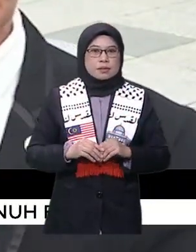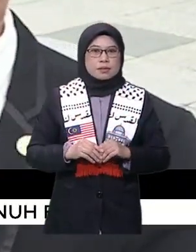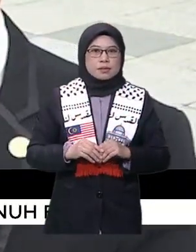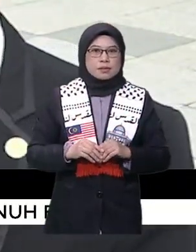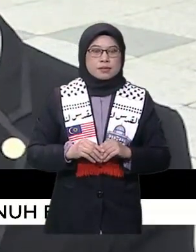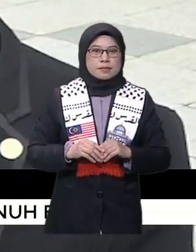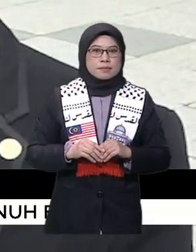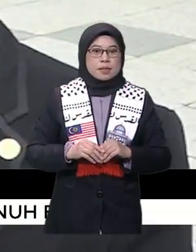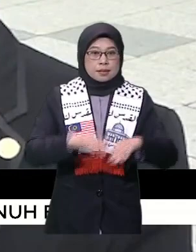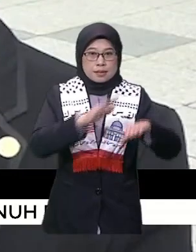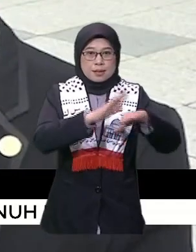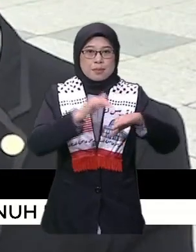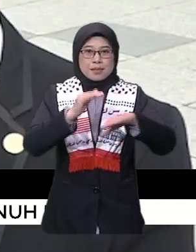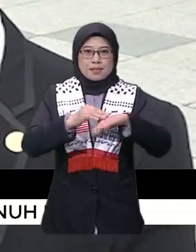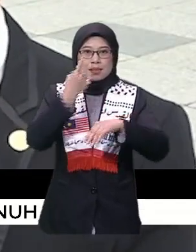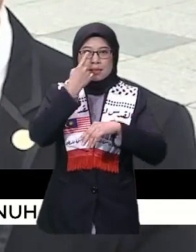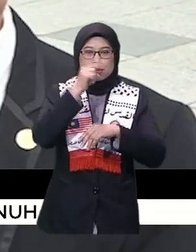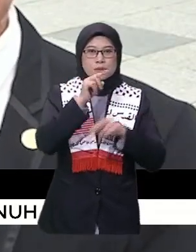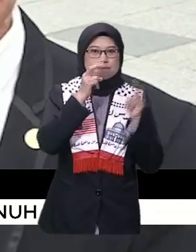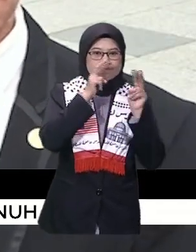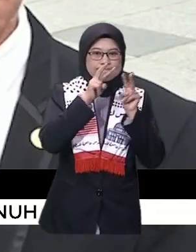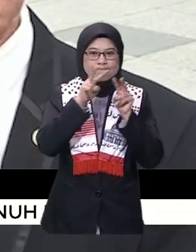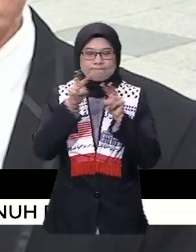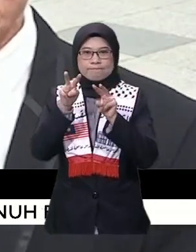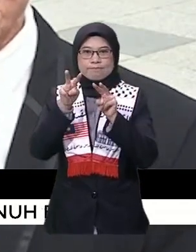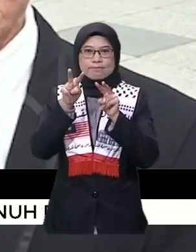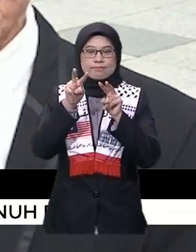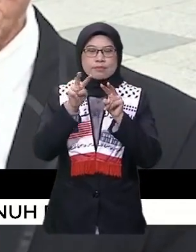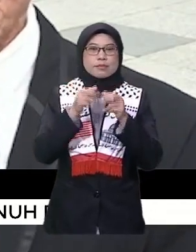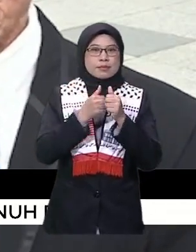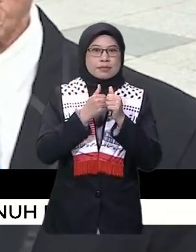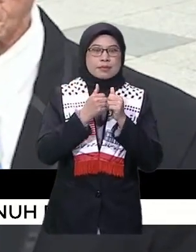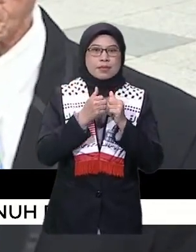saya tak langsung dipanggil. Terus untuk mengikuti